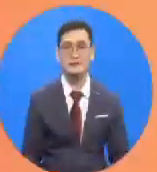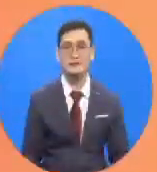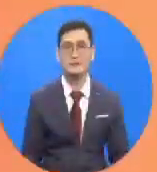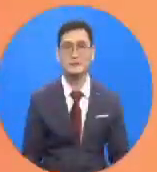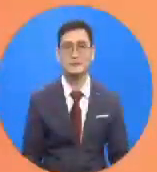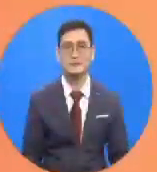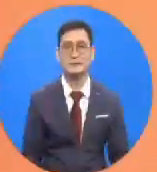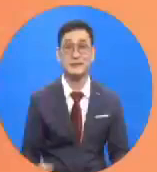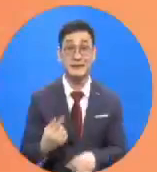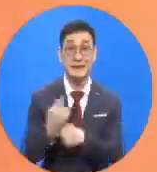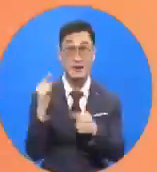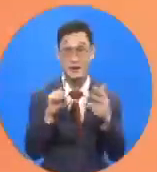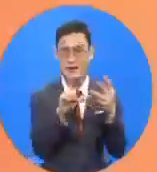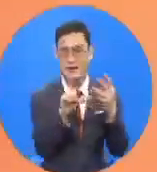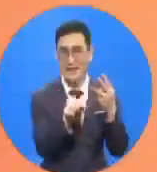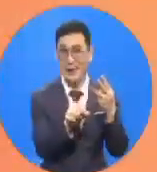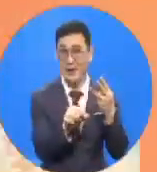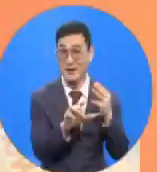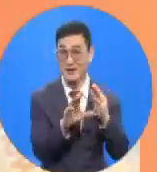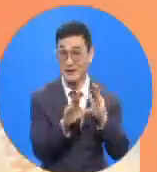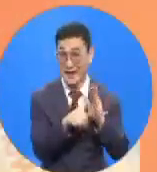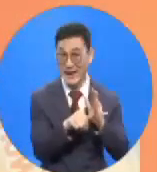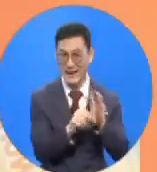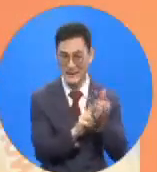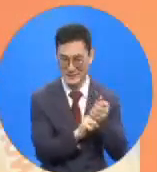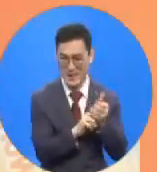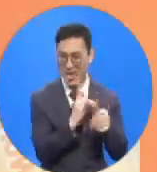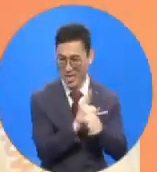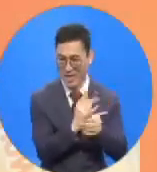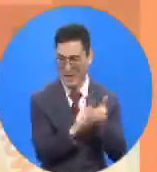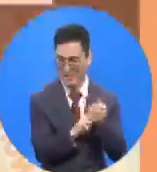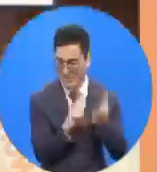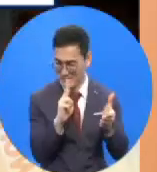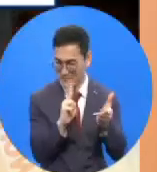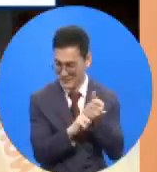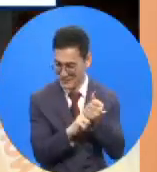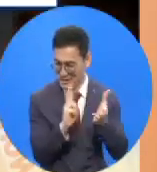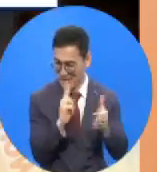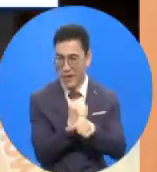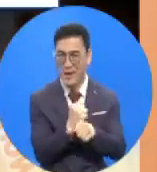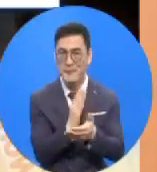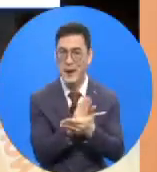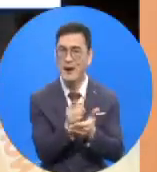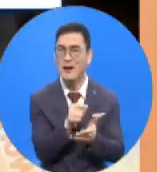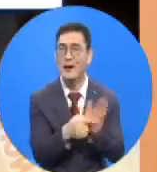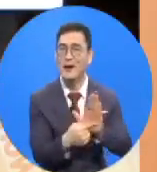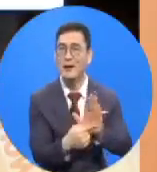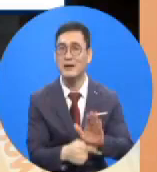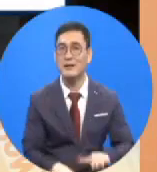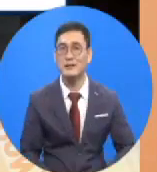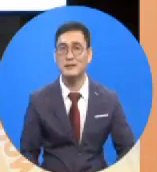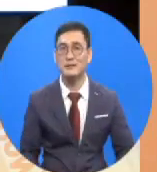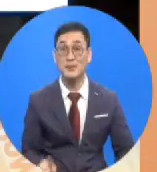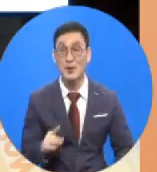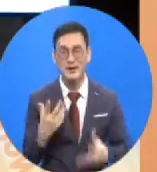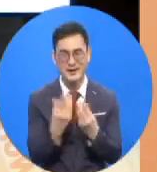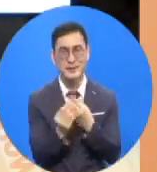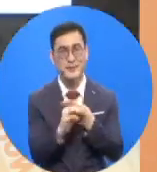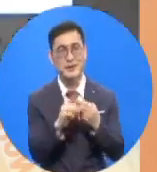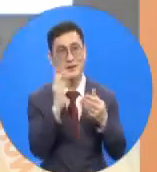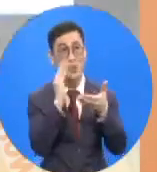3월에 이청원 시스템의 도입이 된 방식이에요 그래 보니 이 했는데요 일리가 있습니다 왜냐하면 워낙 욕설이 라든가